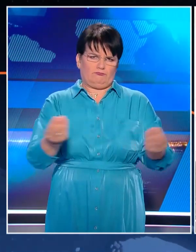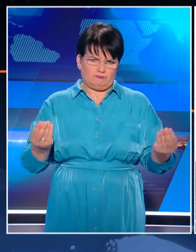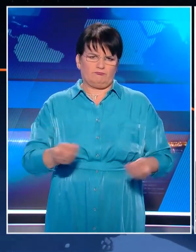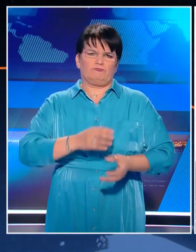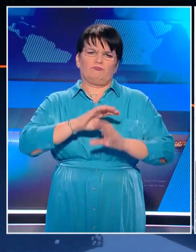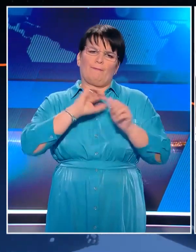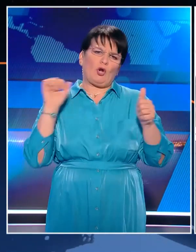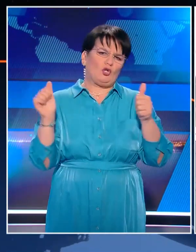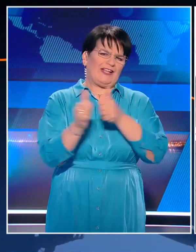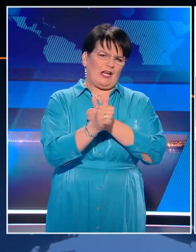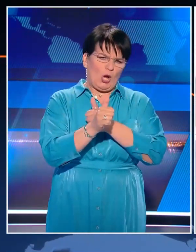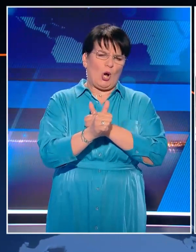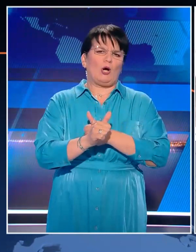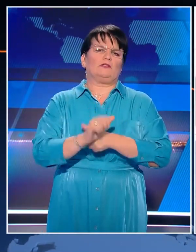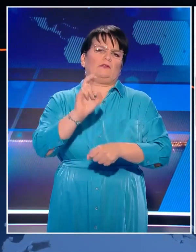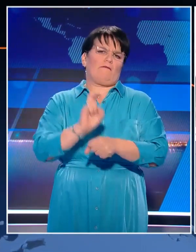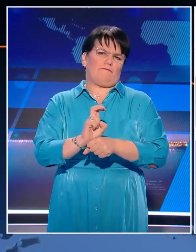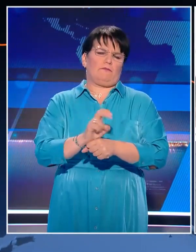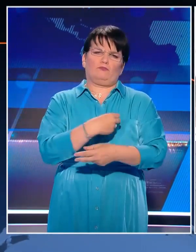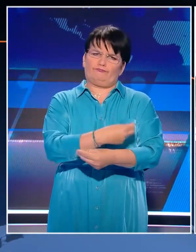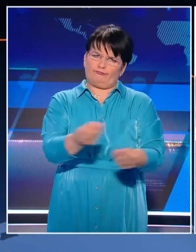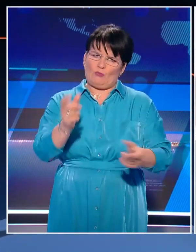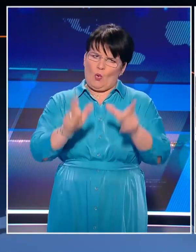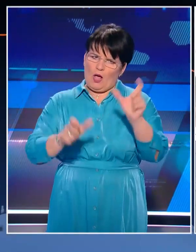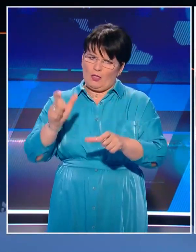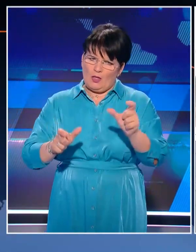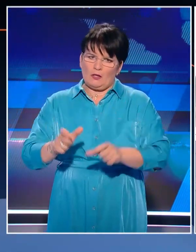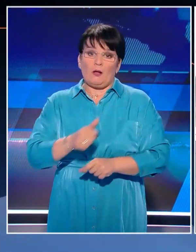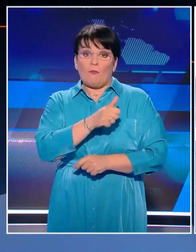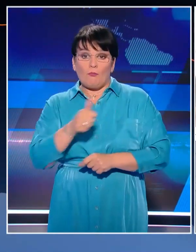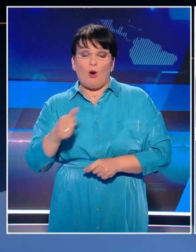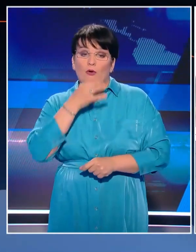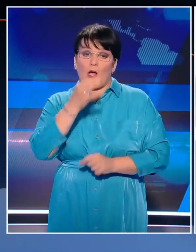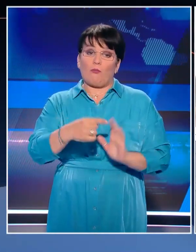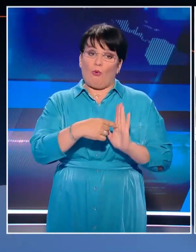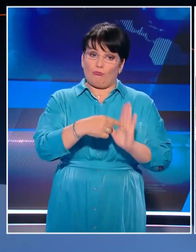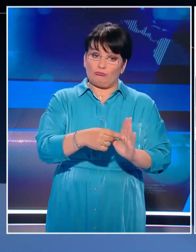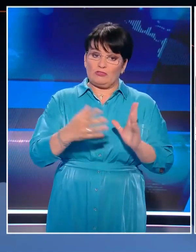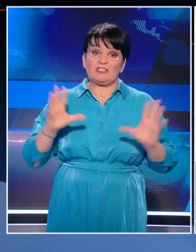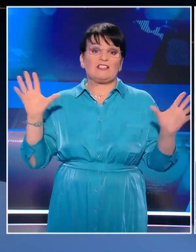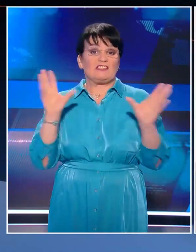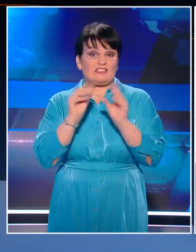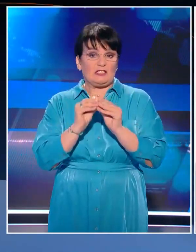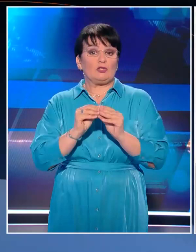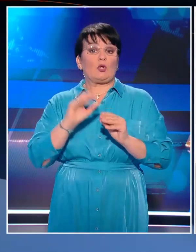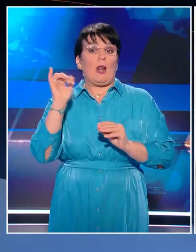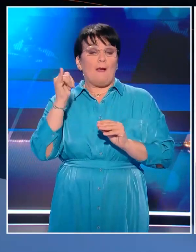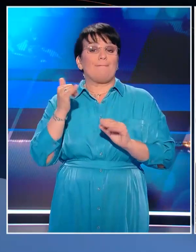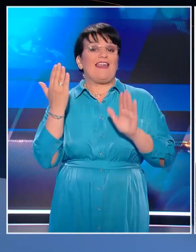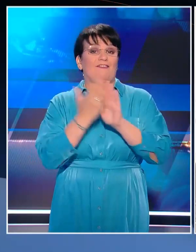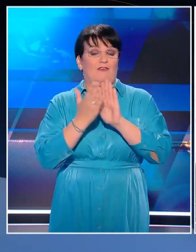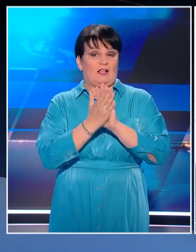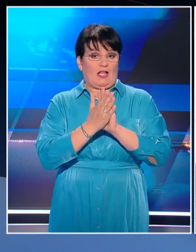όλες τις προτεραιότητες ανά χαρτοφυλάκιο. Να πω μόνο ενδεικτικά ότι συνολικά σε αυτούς τους